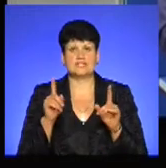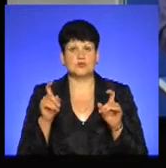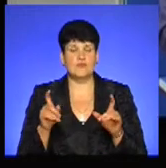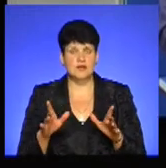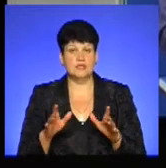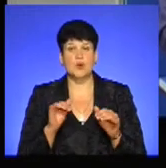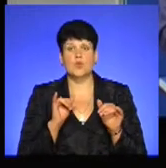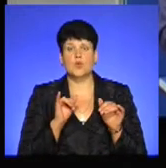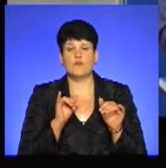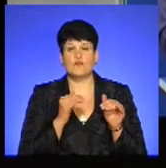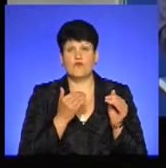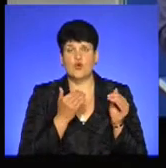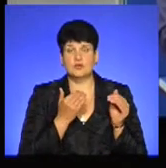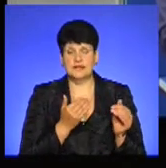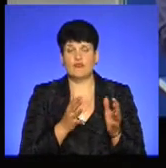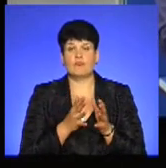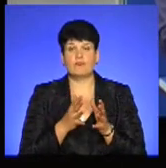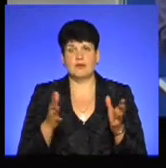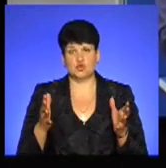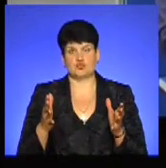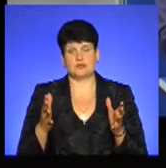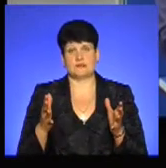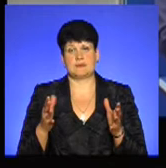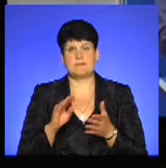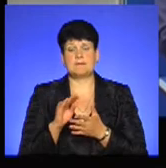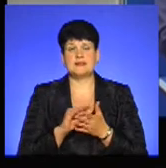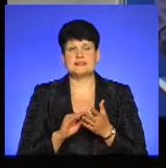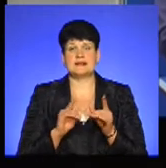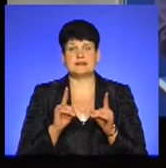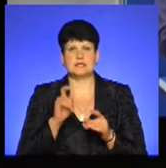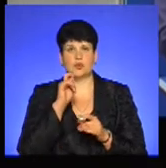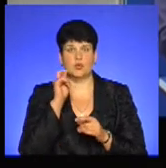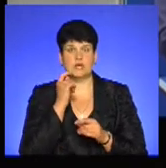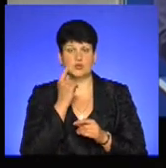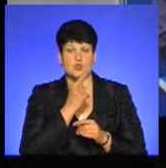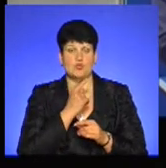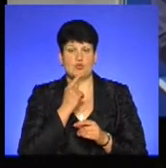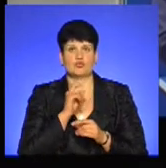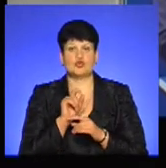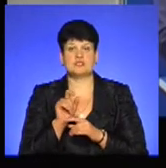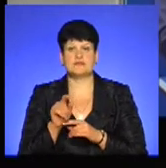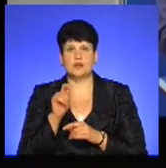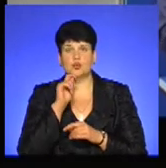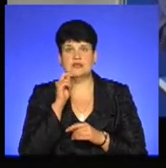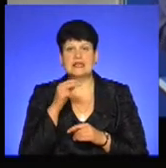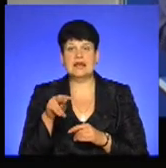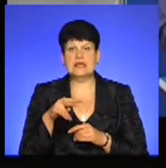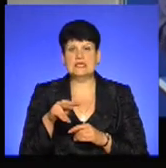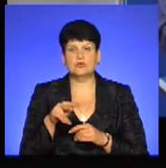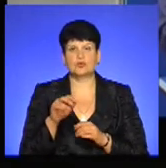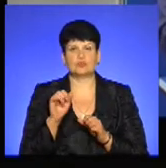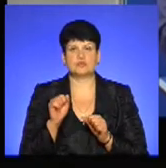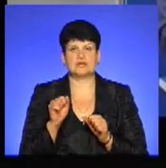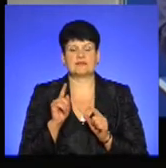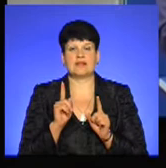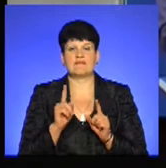вони, ну, в переважній більшості писали тільки українську мову. До завдань з української літератури вони, можливо, і не